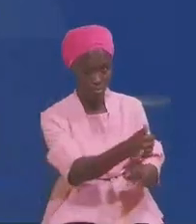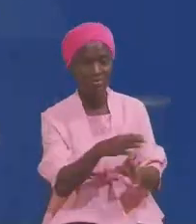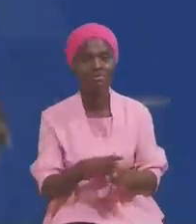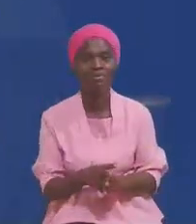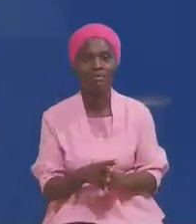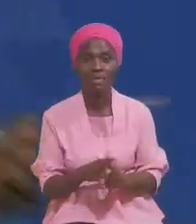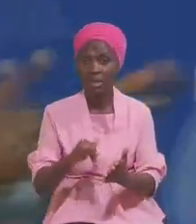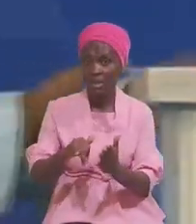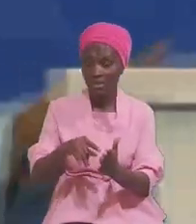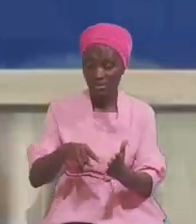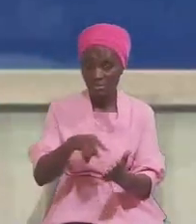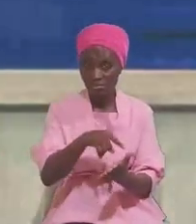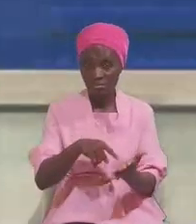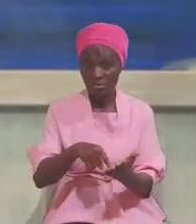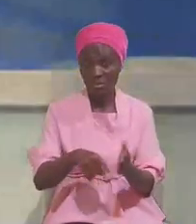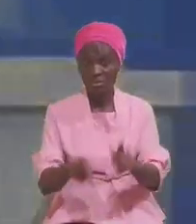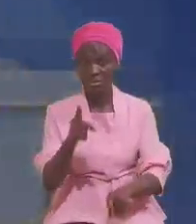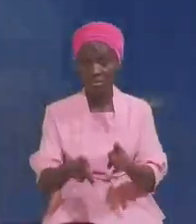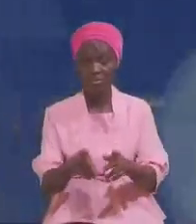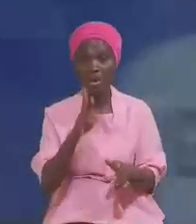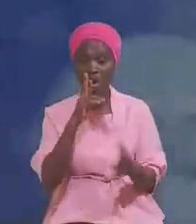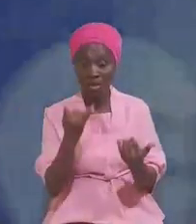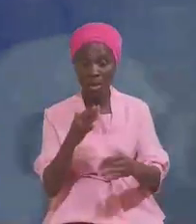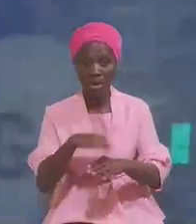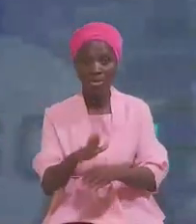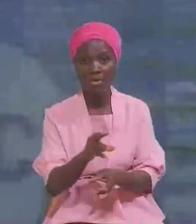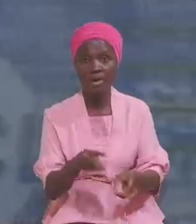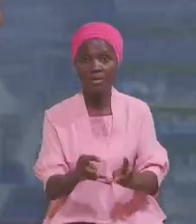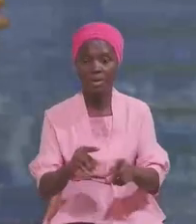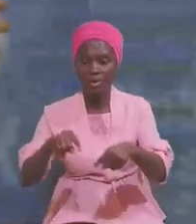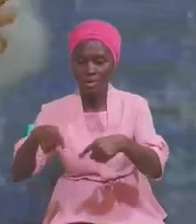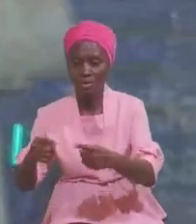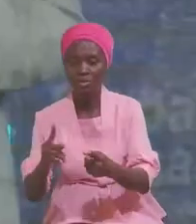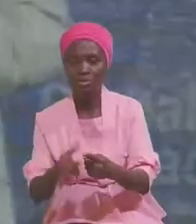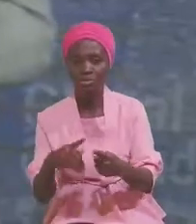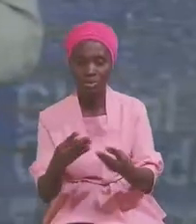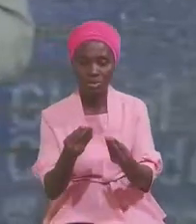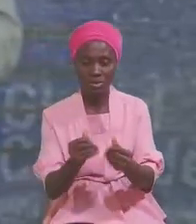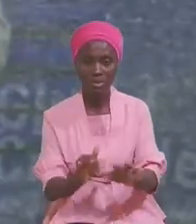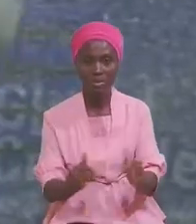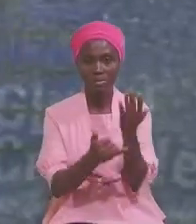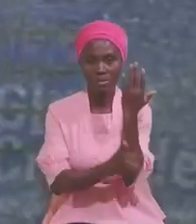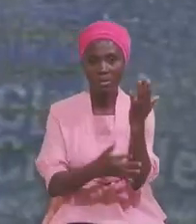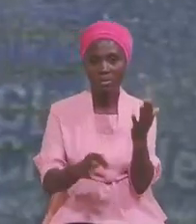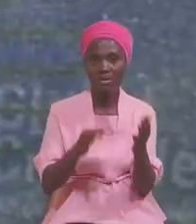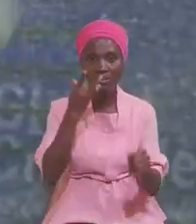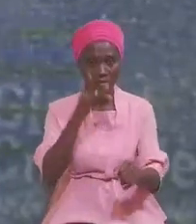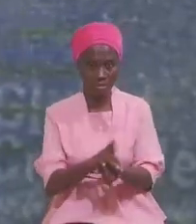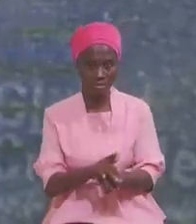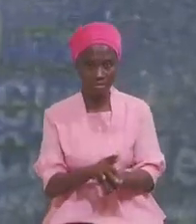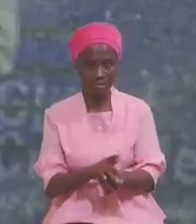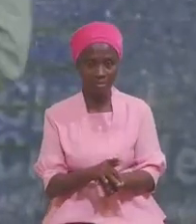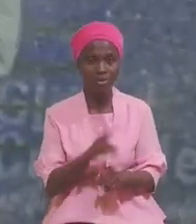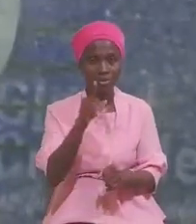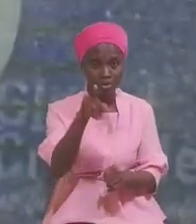mort occasionnée par eux-mêmes, provoquée par eux-mêmes. Maintenant, ces gens sont en route pour la terre promise.